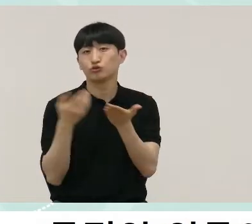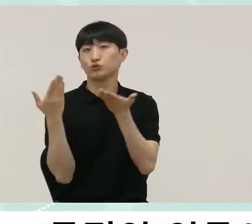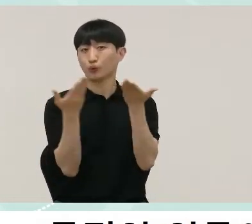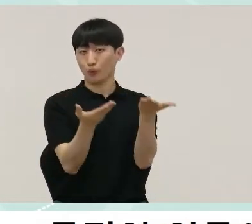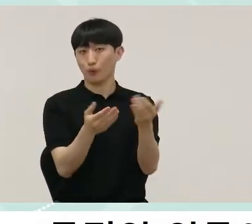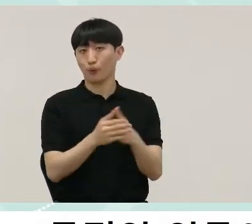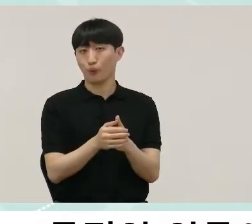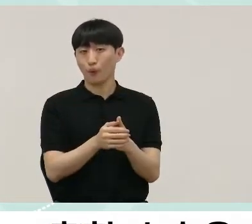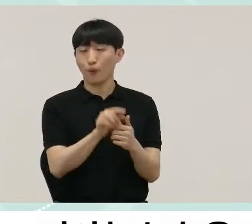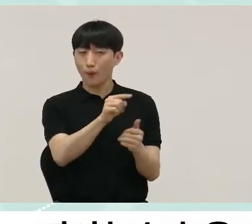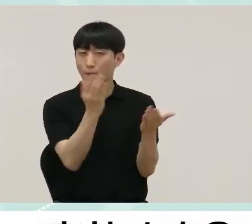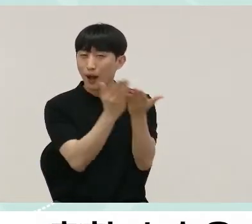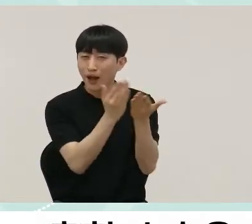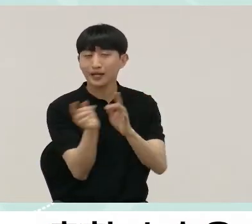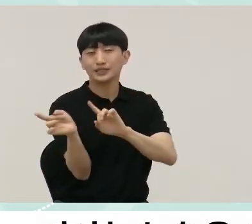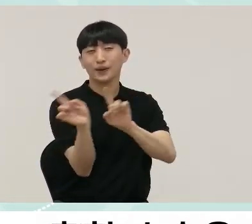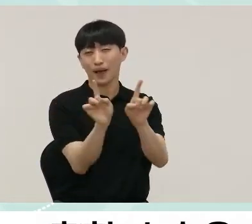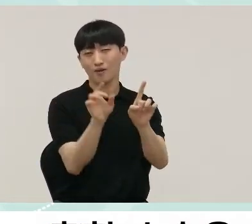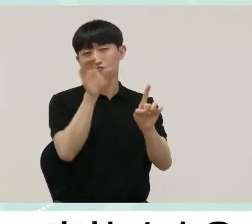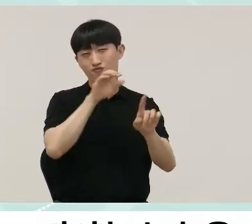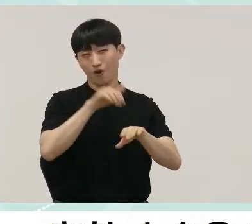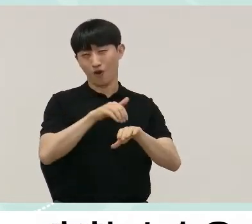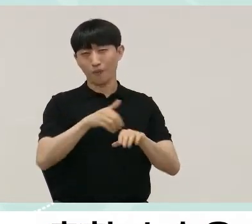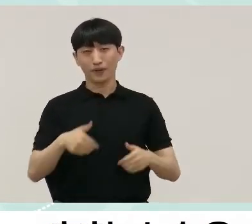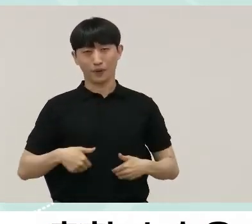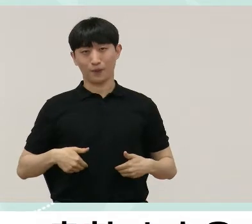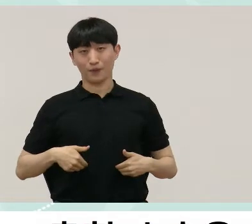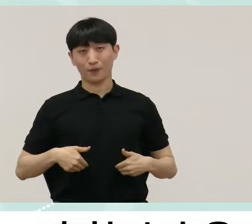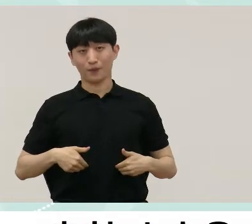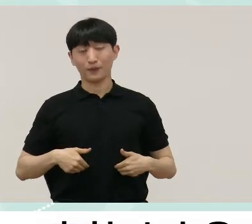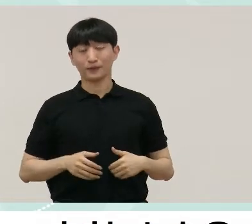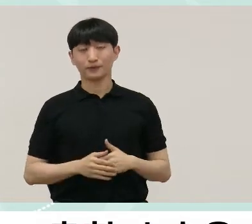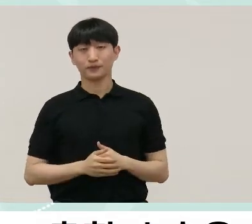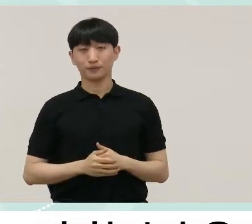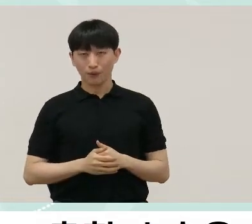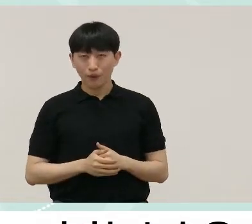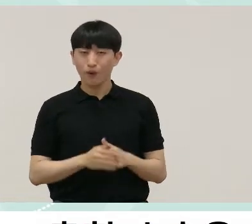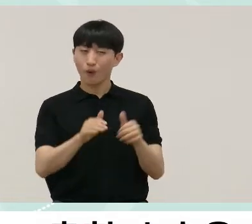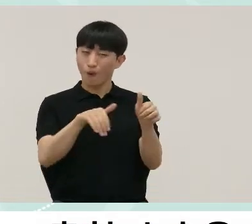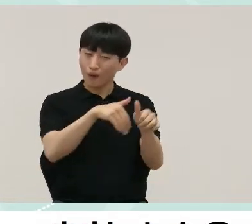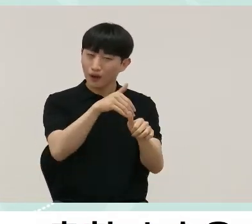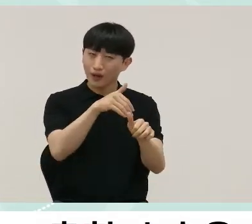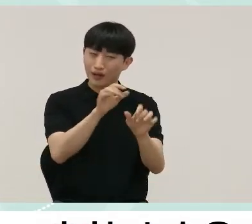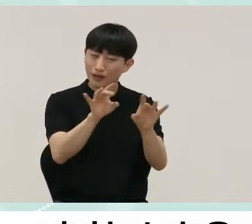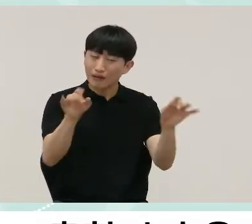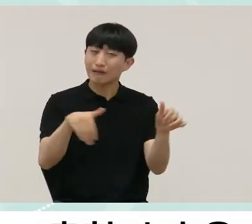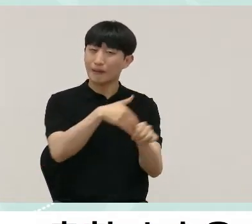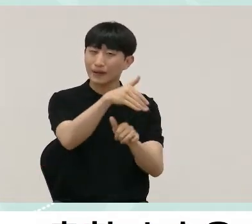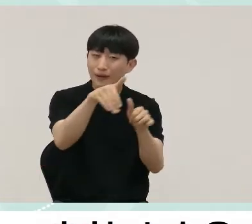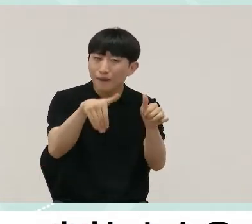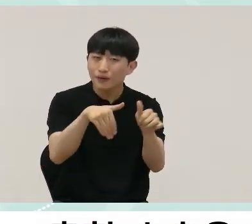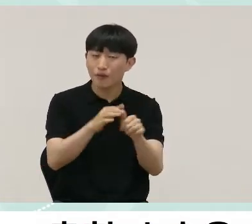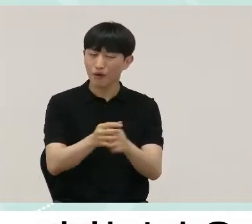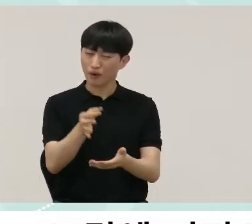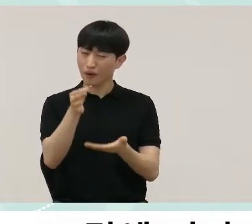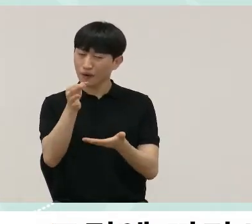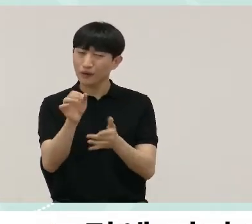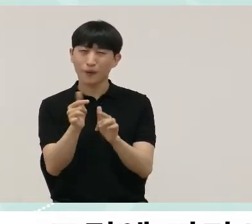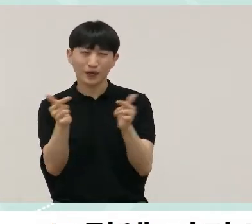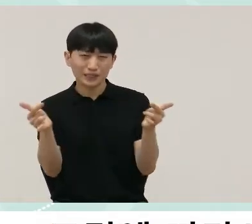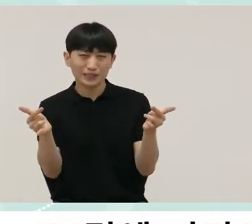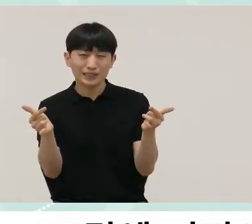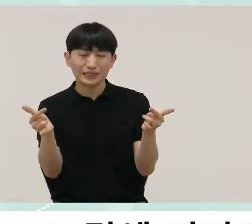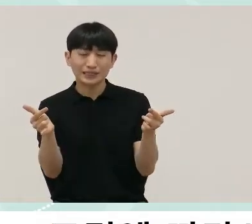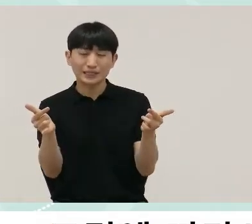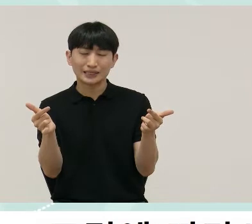환자의 조건에 따라서 환경적인 조건에 따라서 또 경제적인 이유로 빨리 수술을 할 수 없는 경우들이 있을 수